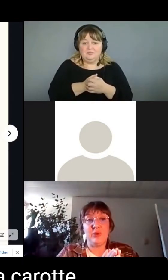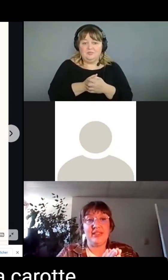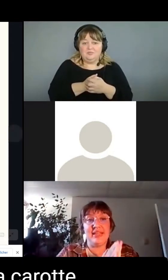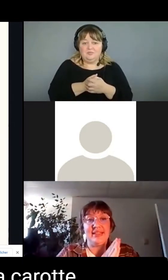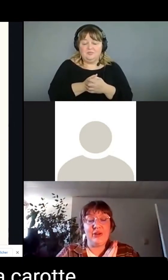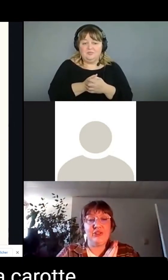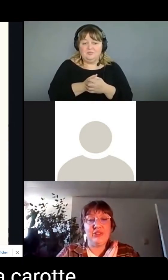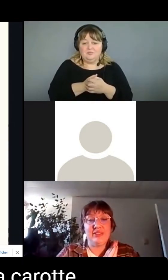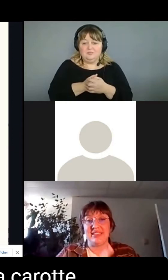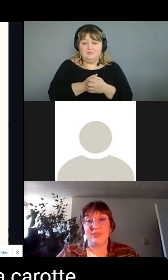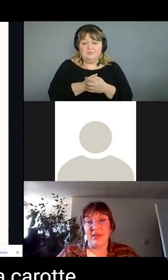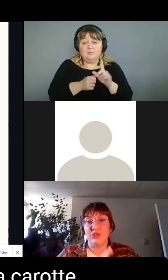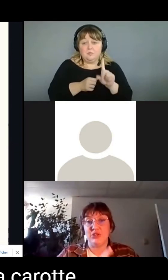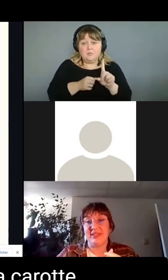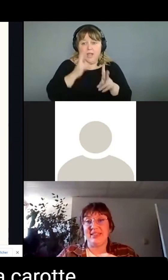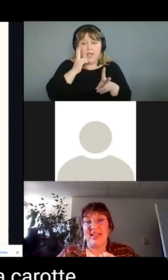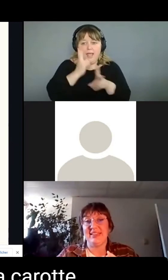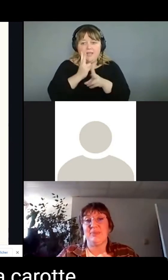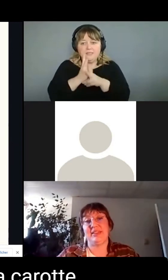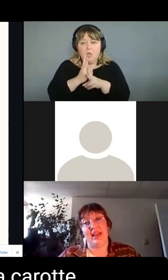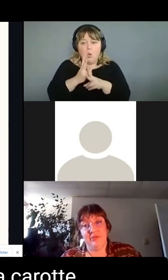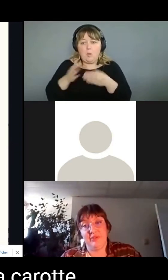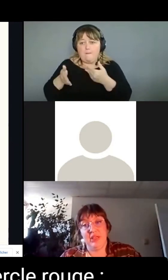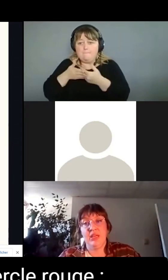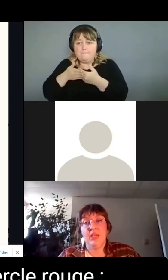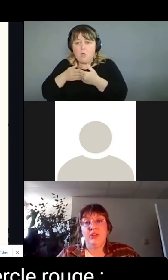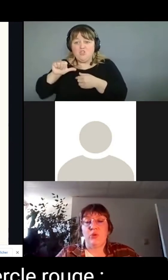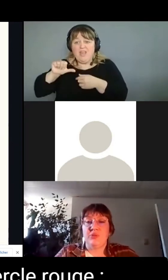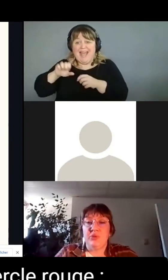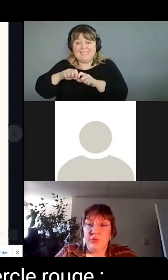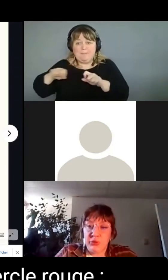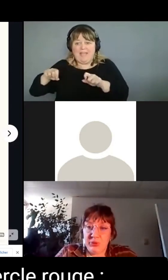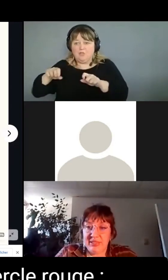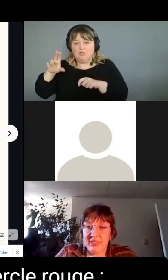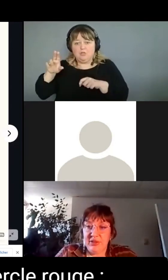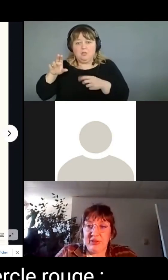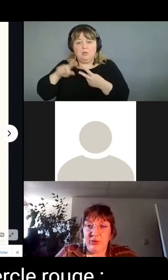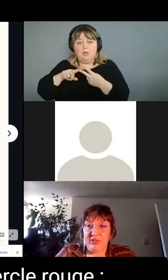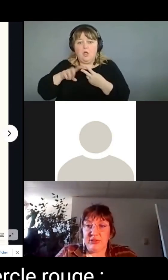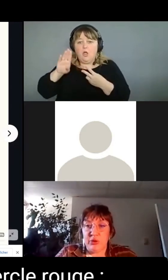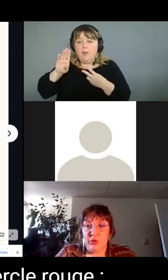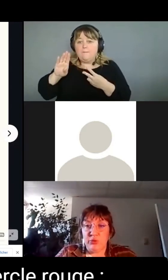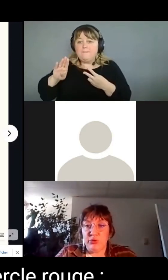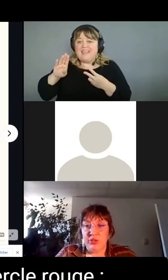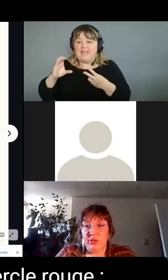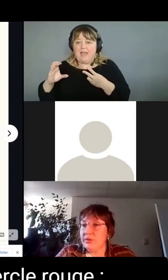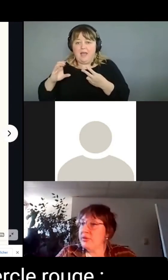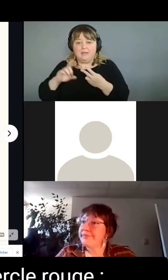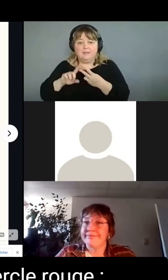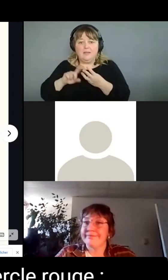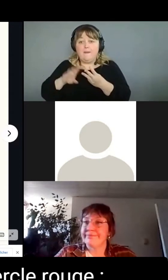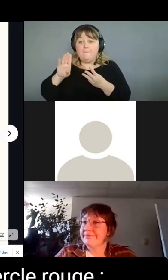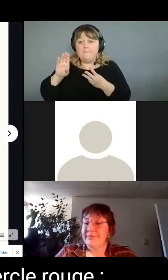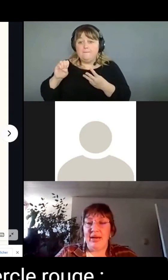rappelez-vous d'éloigner la carotte des asperges, bétaquères, des betteraves. Donc, j'ai mis une photo ici là, avec un cercle rouge, pas à